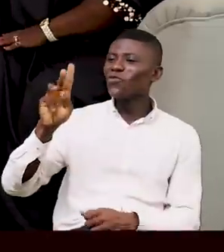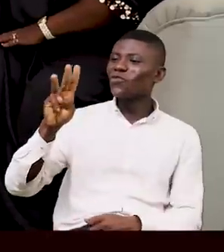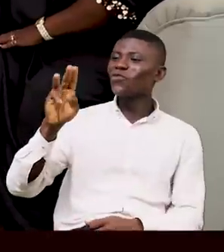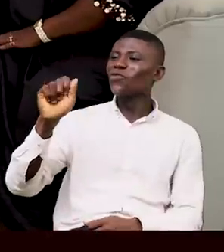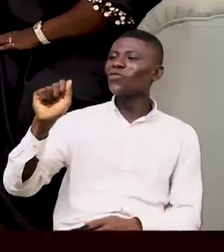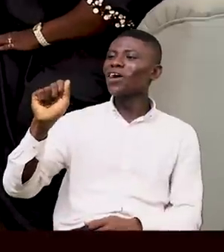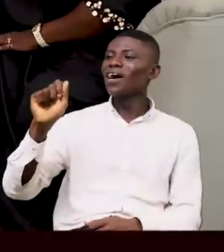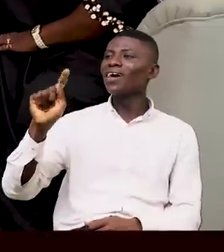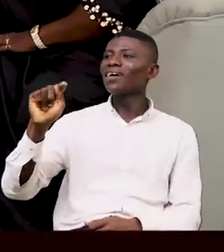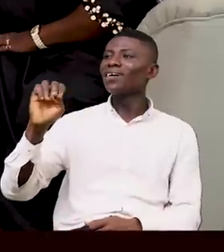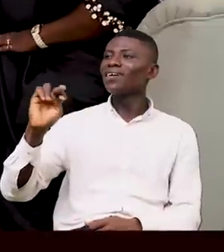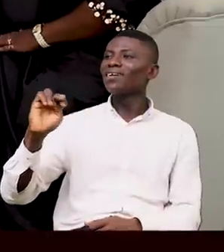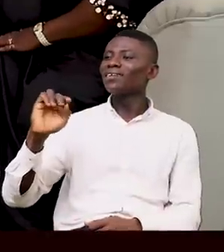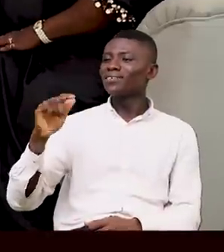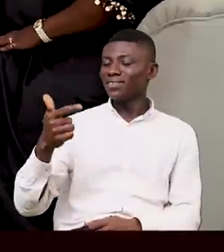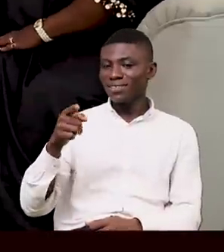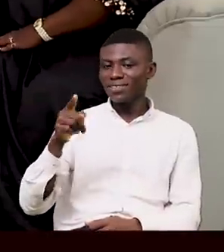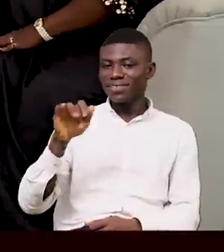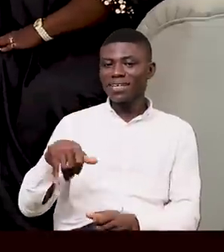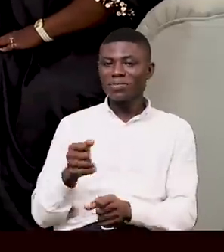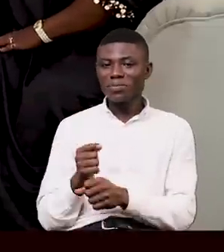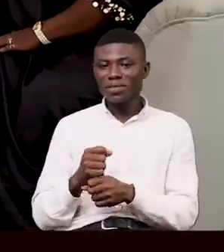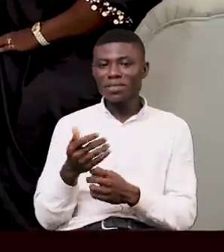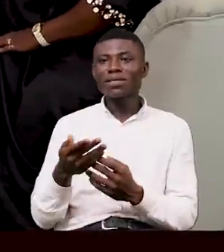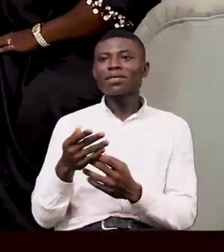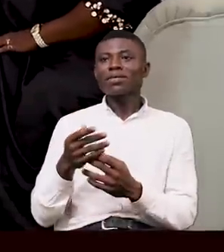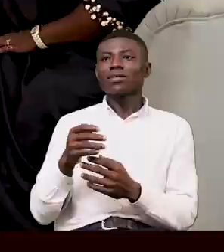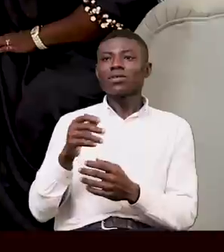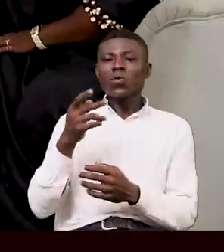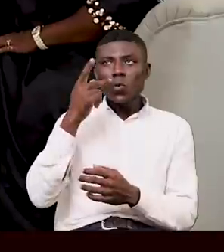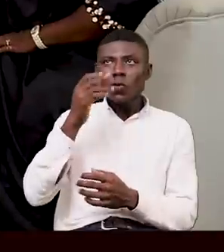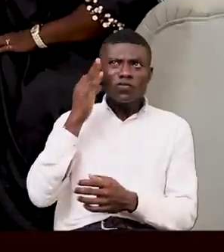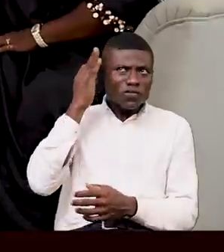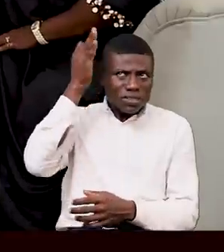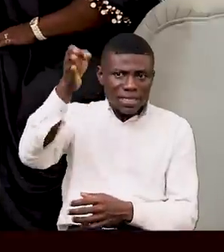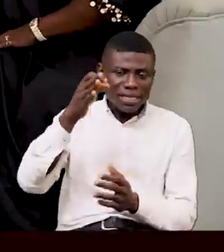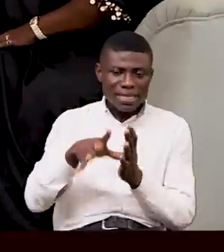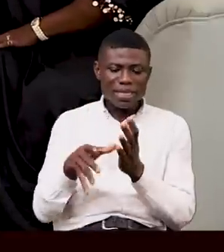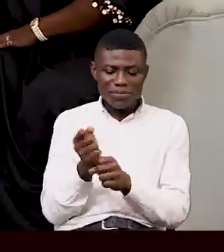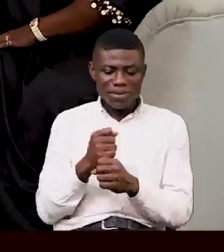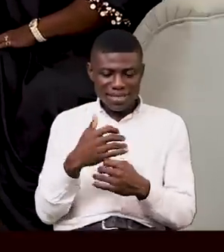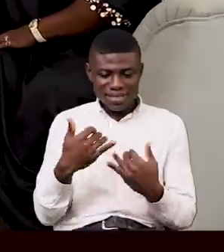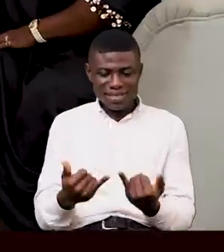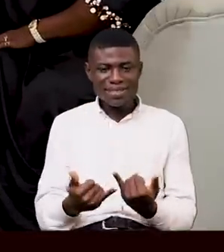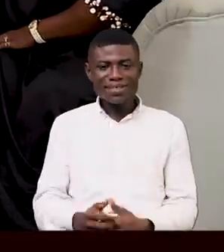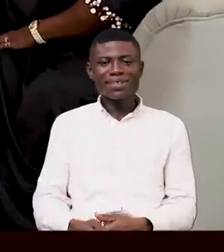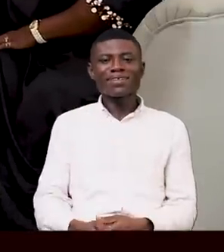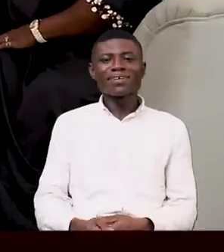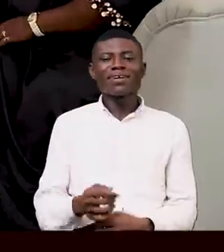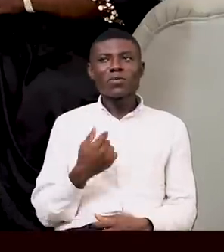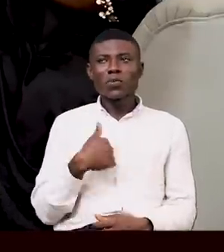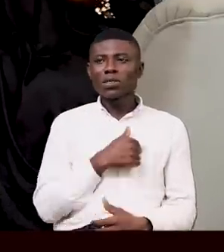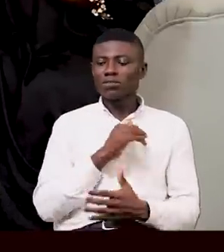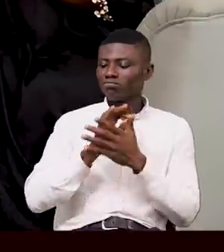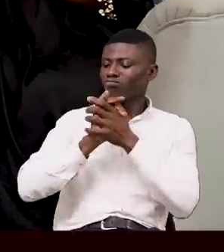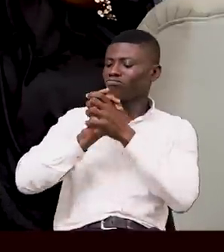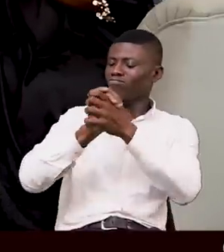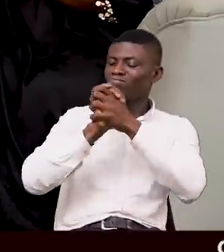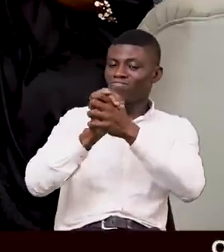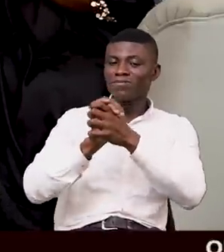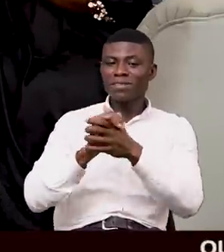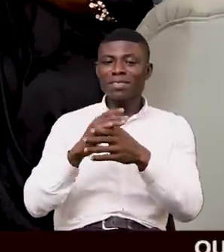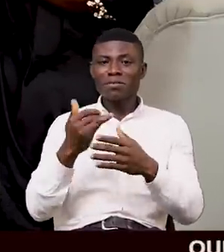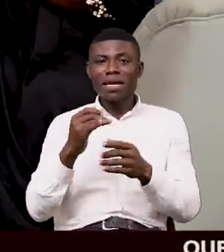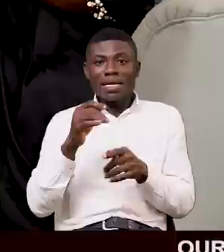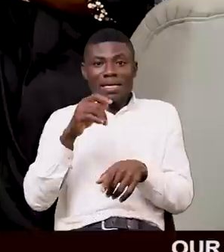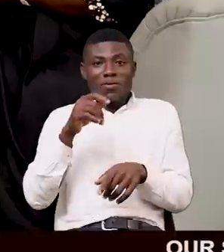se nyansabo akwanya me. Na me ka kire. Ohu na chiachira de na wa ye ne ne. Ye mo mo. Sa